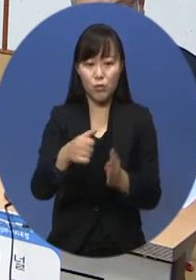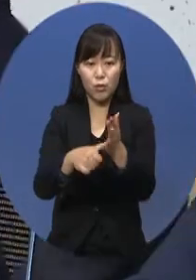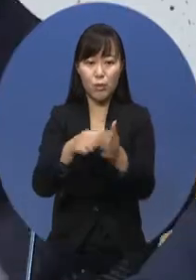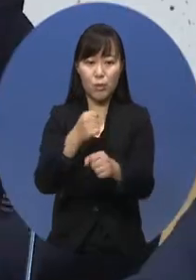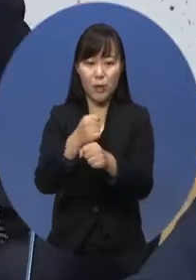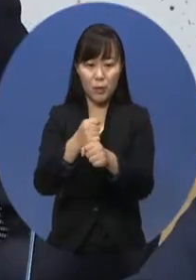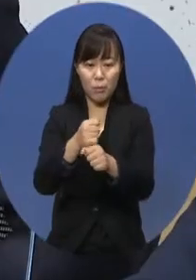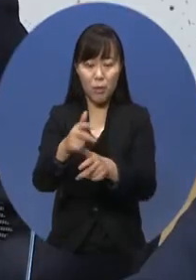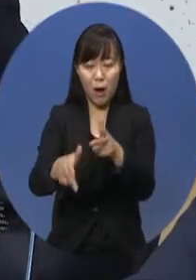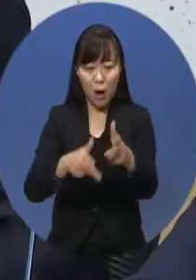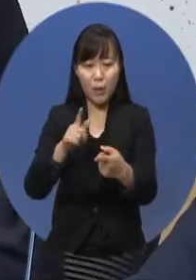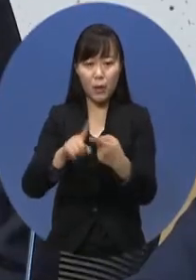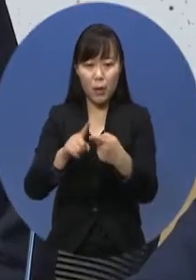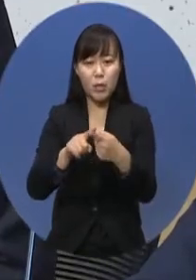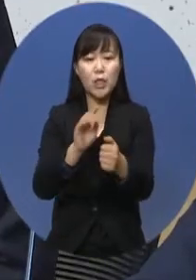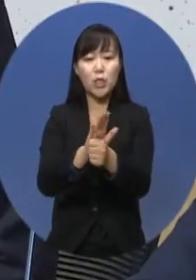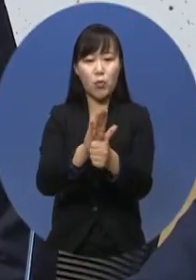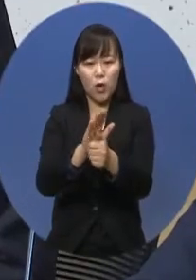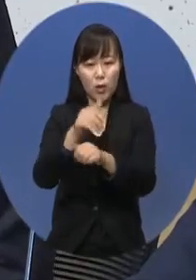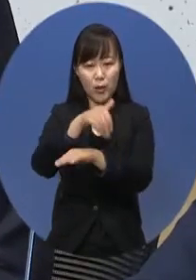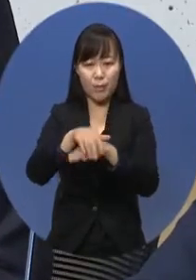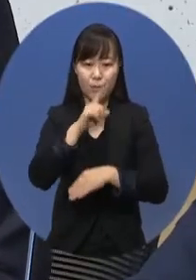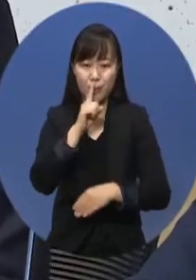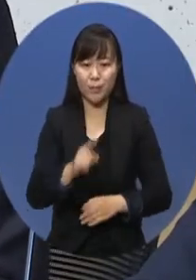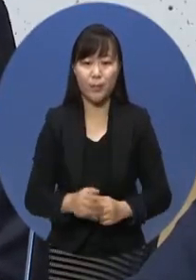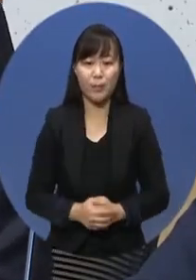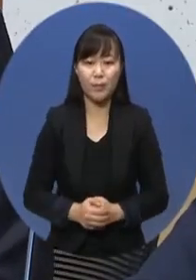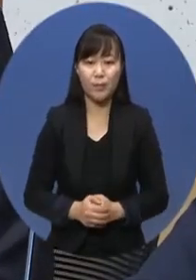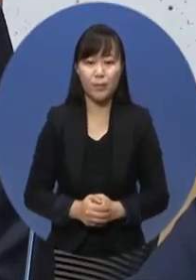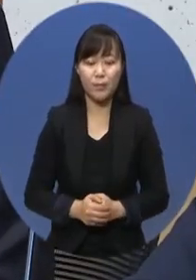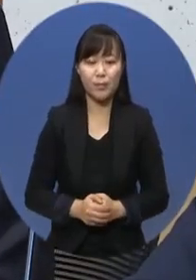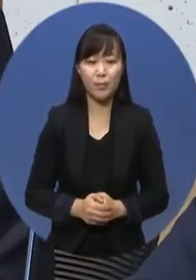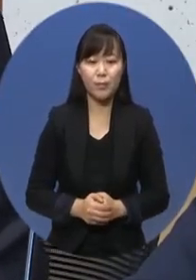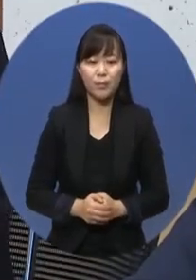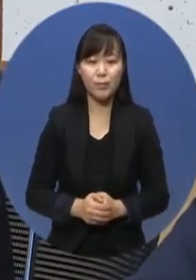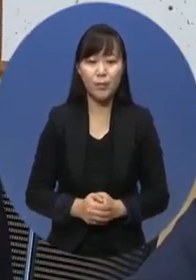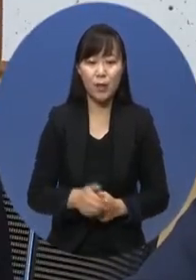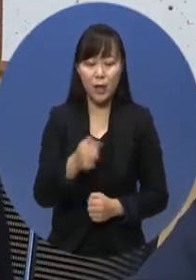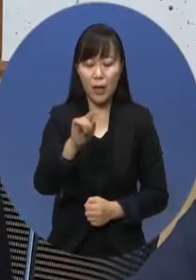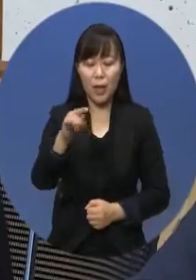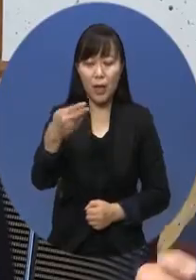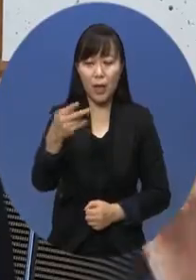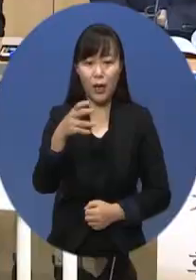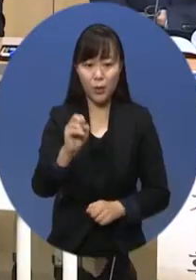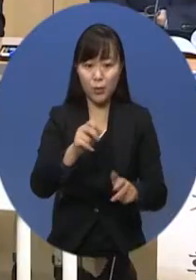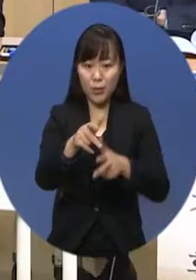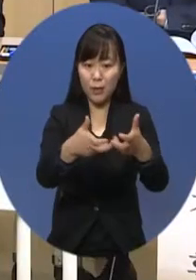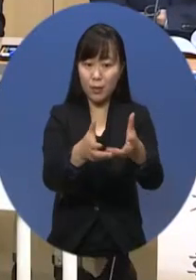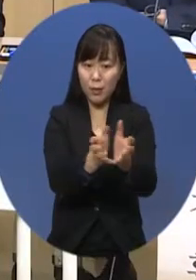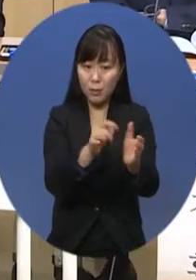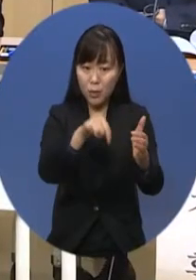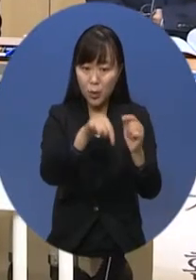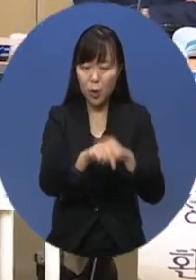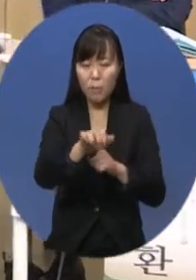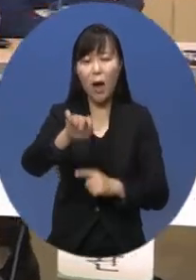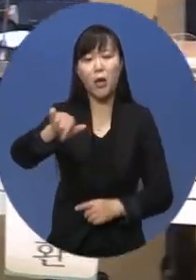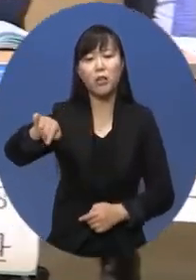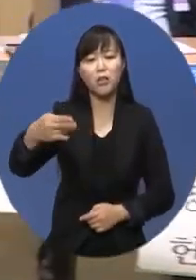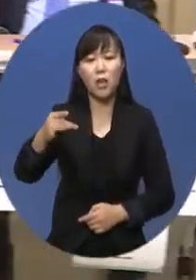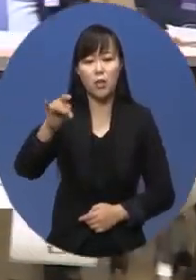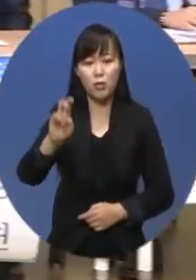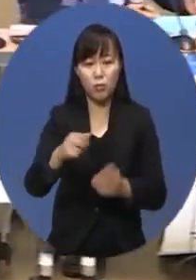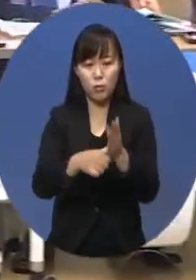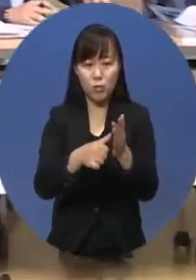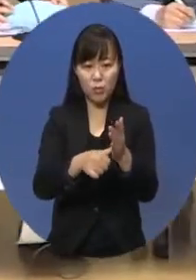지원을 아끼지 않겠다고 말했습니다 순천시는 해룡 산다 늘 조심 으로 마그네슘 소재 부품 생태계를